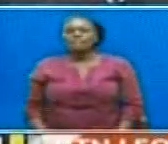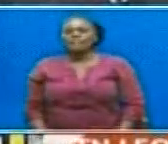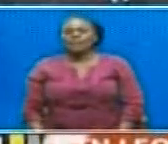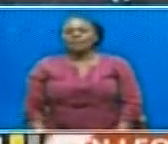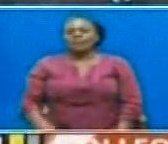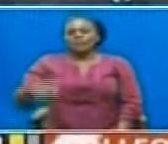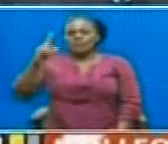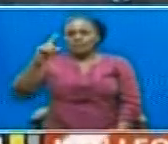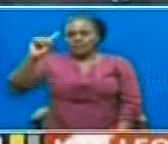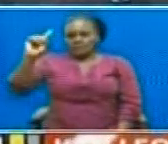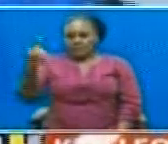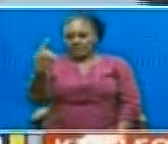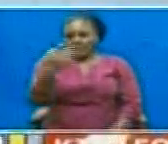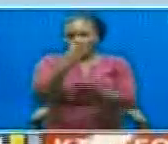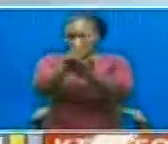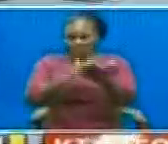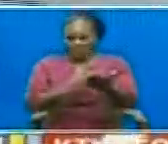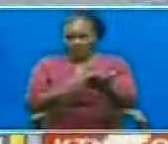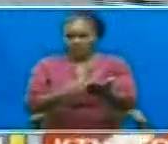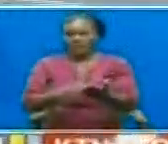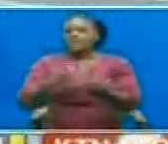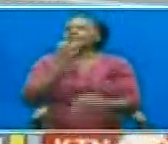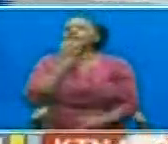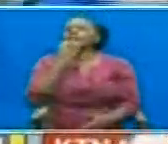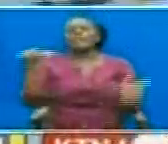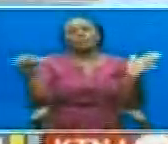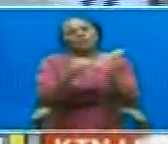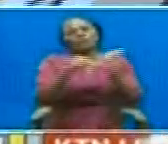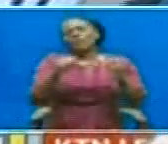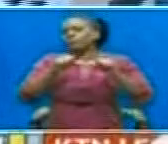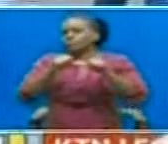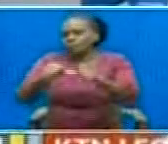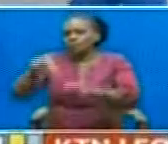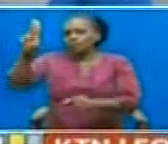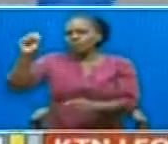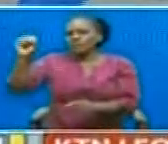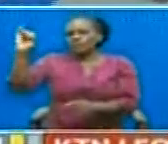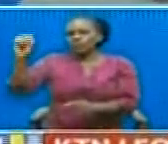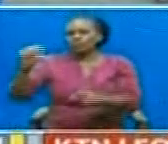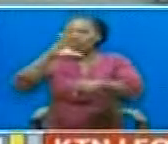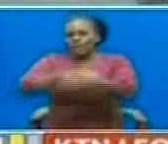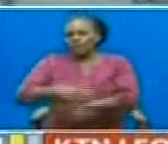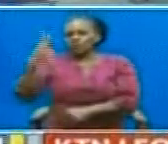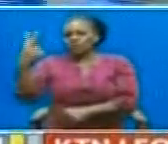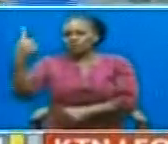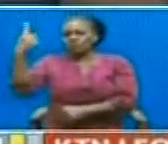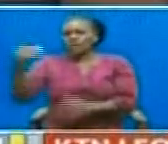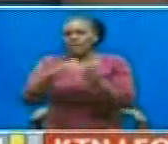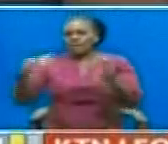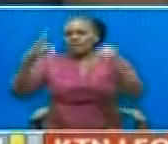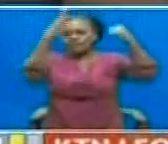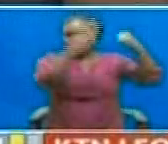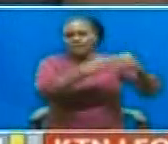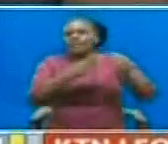Katika robo ya pili mambo yalizidi kwenda segemnege kwa chuo cha Kenyatta, baada ya USIU kuzoa alama nyingine 21-8 na